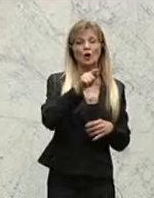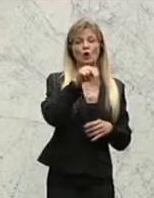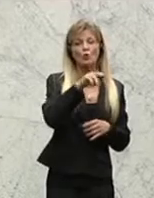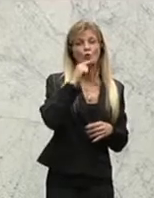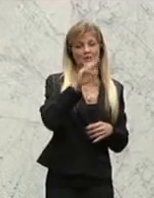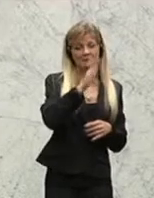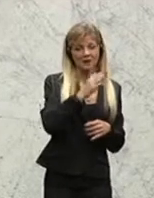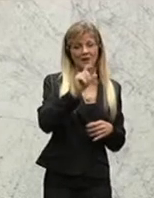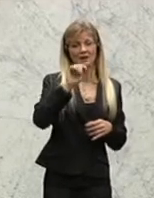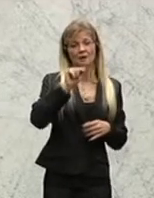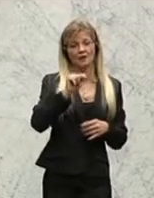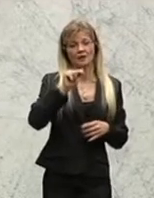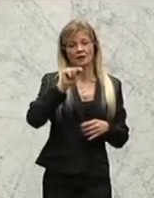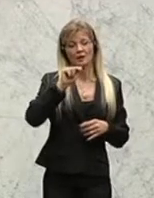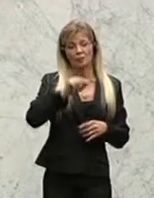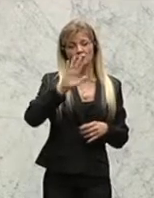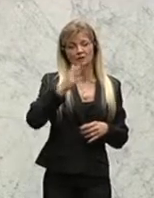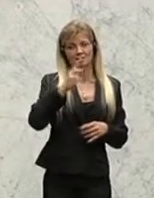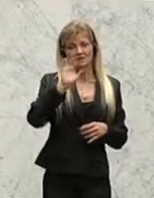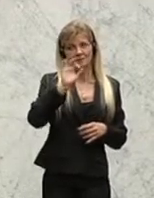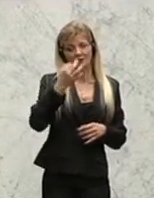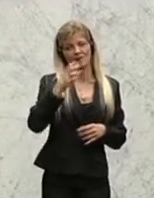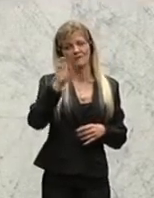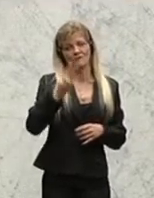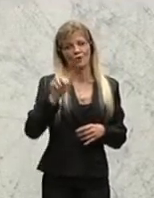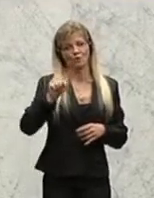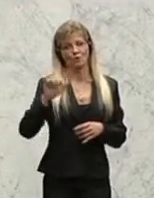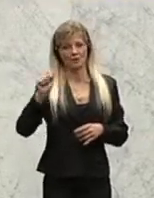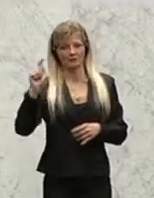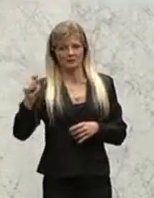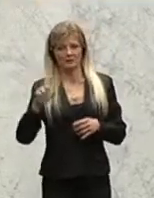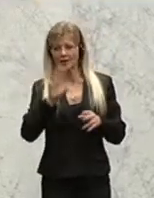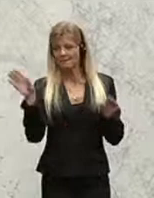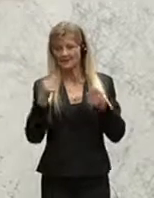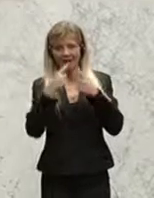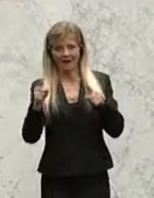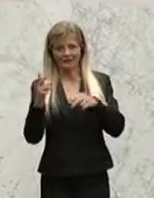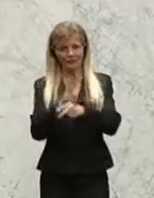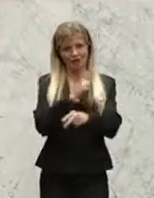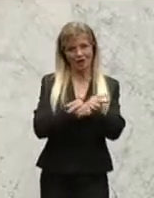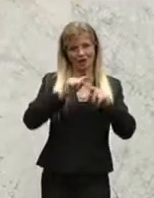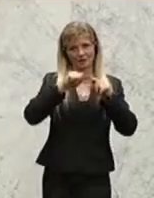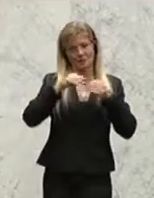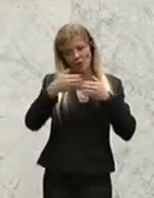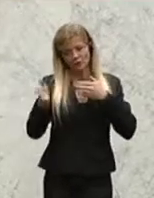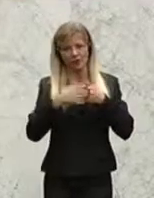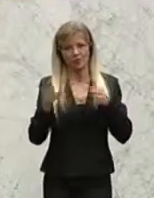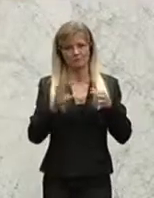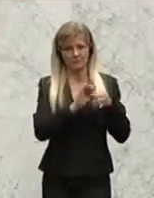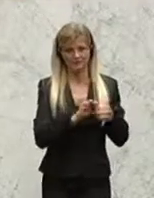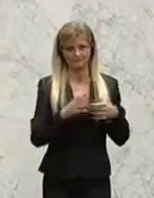usbgv.at mit anderen staatlichen Portalen. Entfall der Vorlagepflicht von Dokumenten und Nachweisen nach